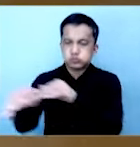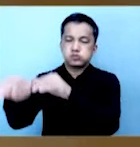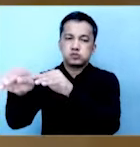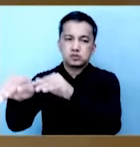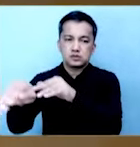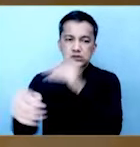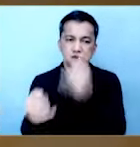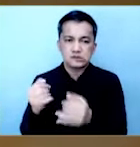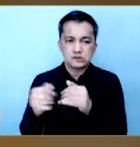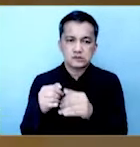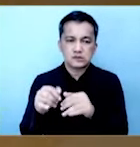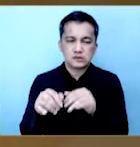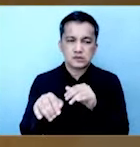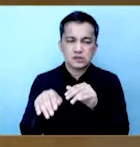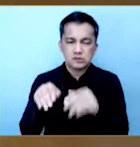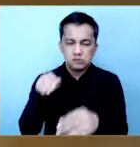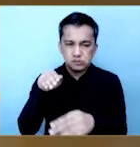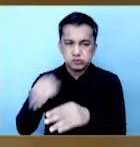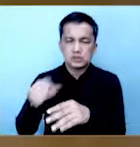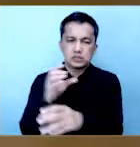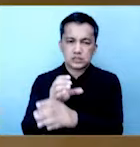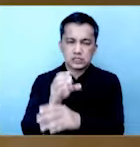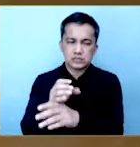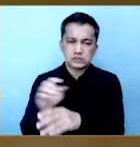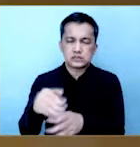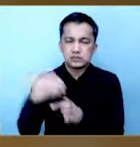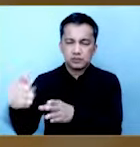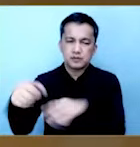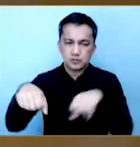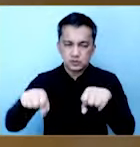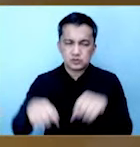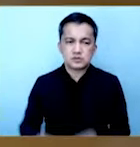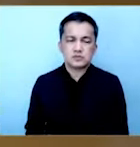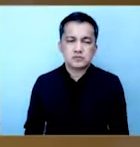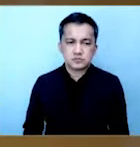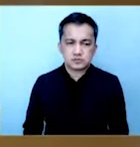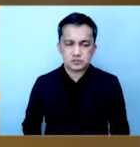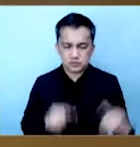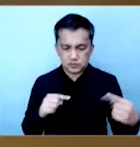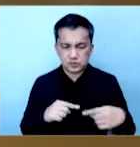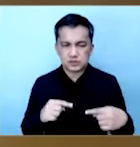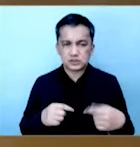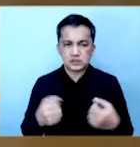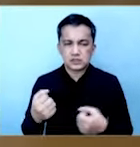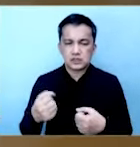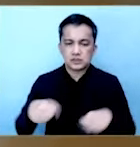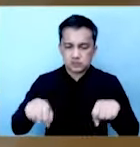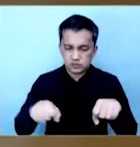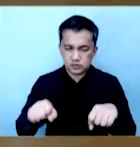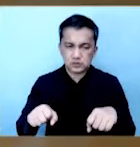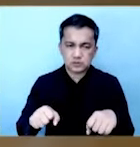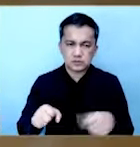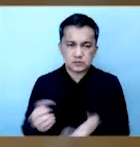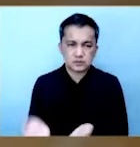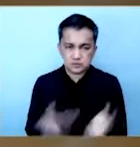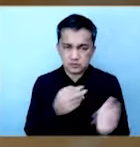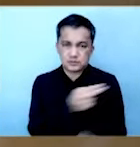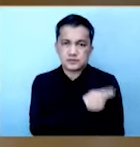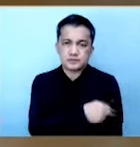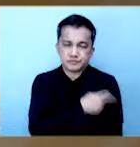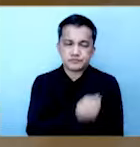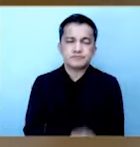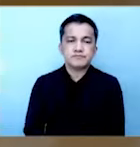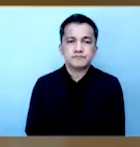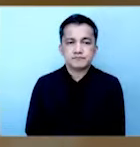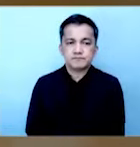sa matamaan ang kotse at isa pang motor. Sugatan ang driver ng motor na agad dinala sa paggamutan. Nagbabalita